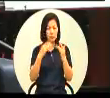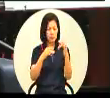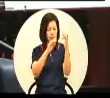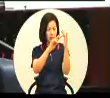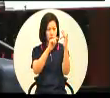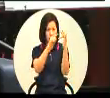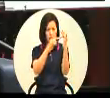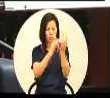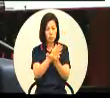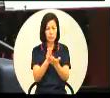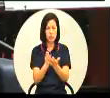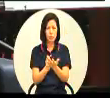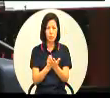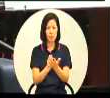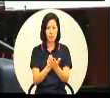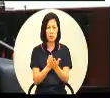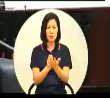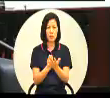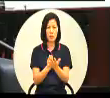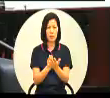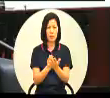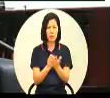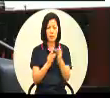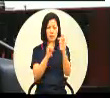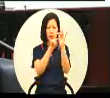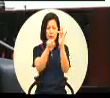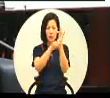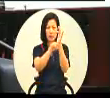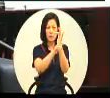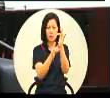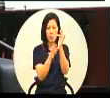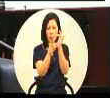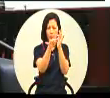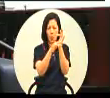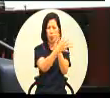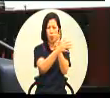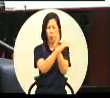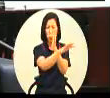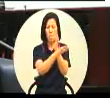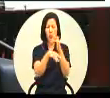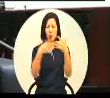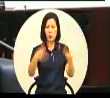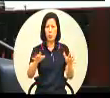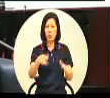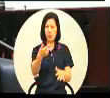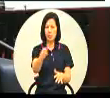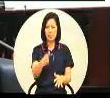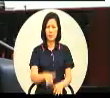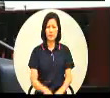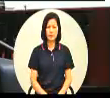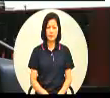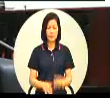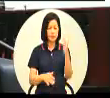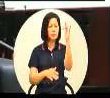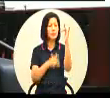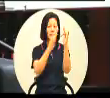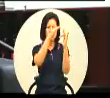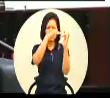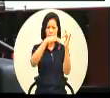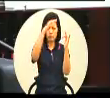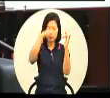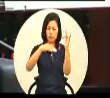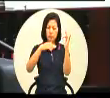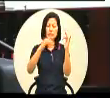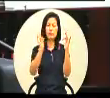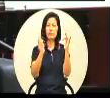种类并不是枝叶非常茂盛的树种，而且它高度其实还好而已，